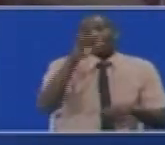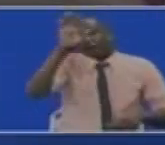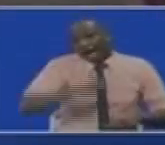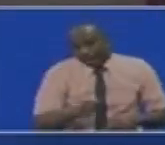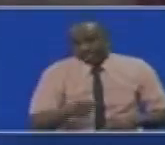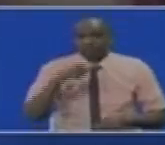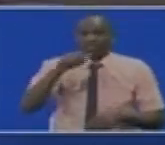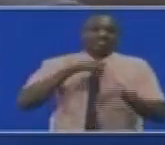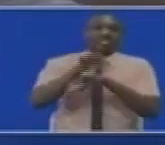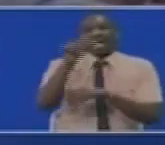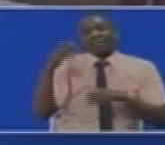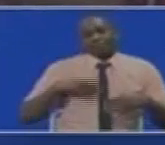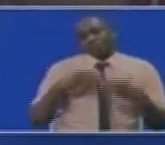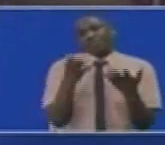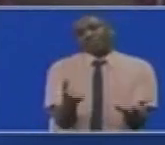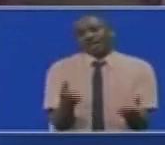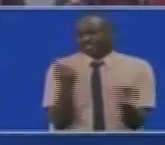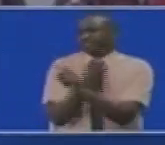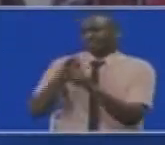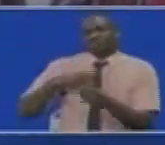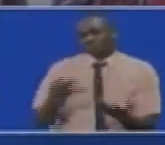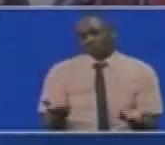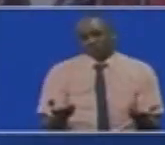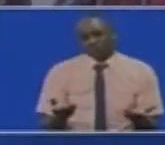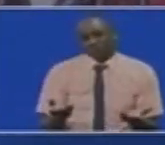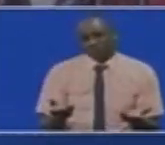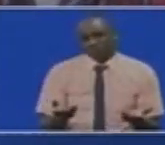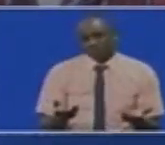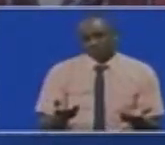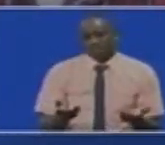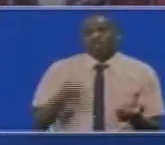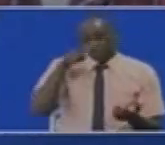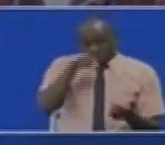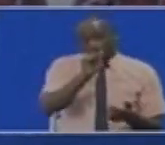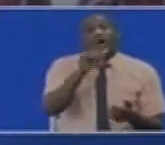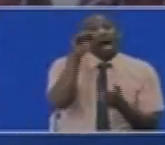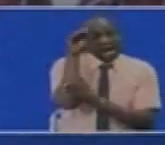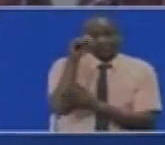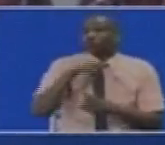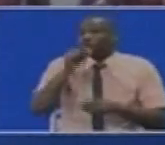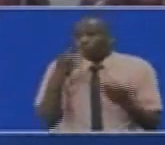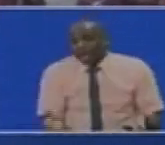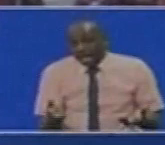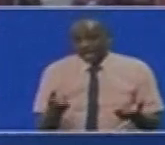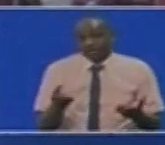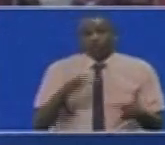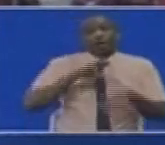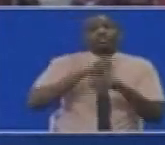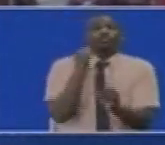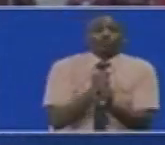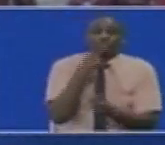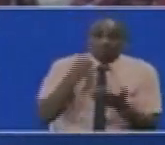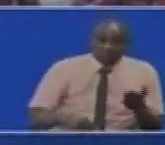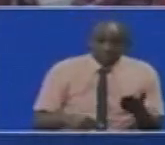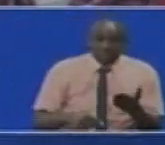yeye anatuletea watu kutoka kila upande pande ile. Fanya diploma. Na ukiuliza utapitia wapi ndio upate kazi unaambiwa